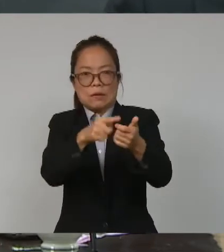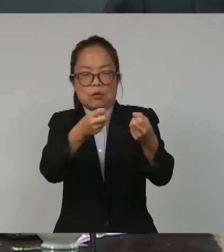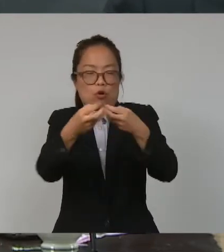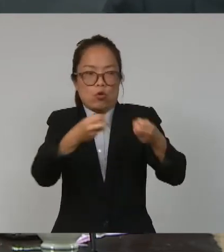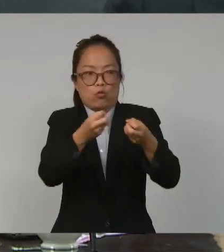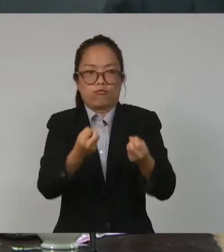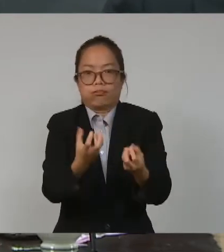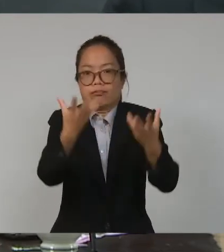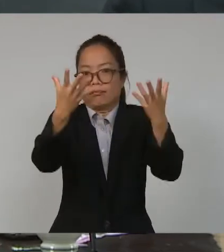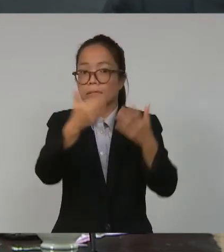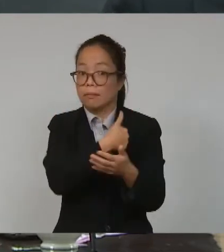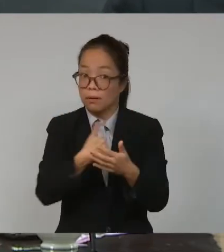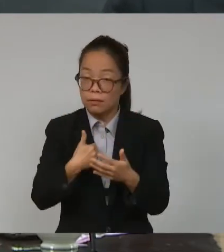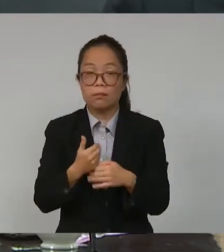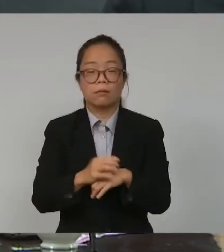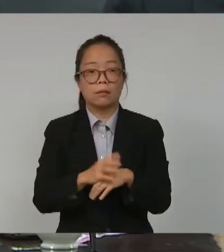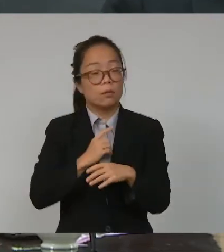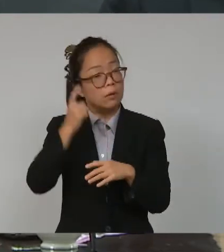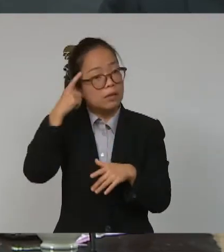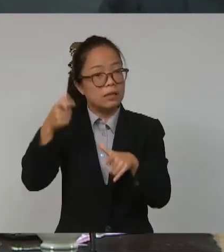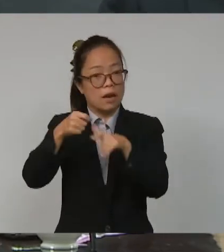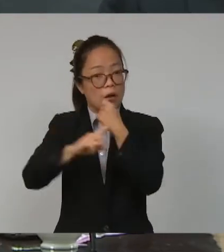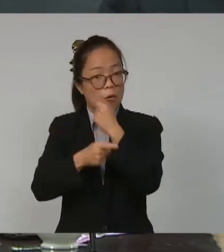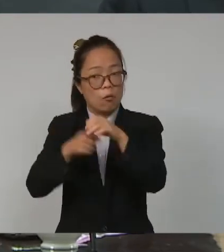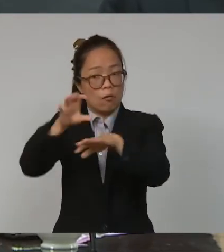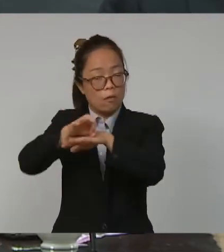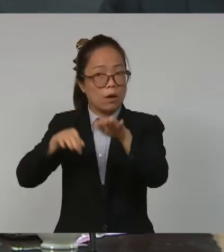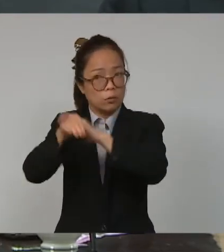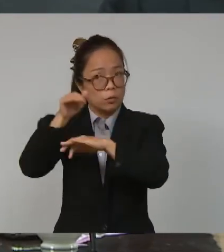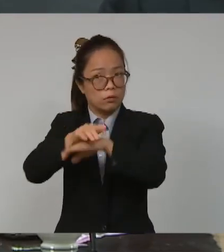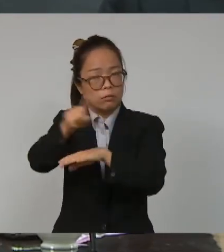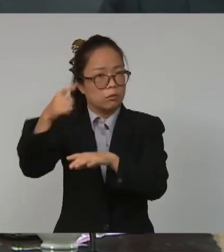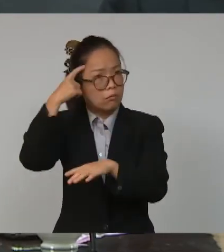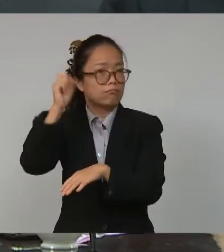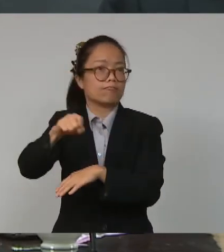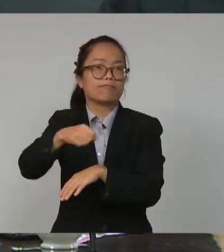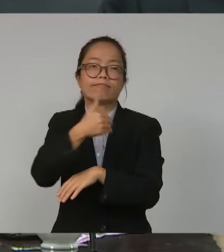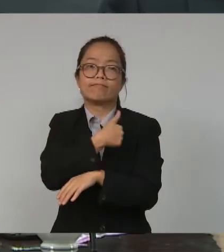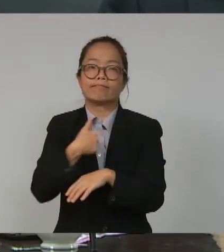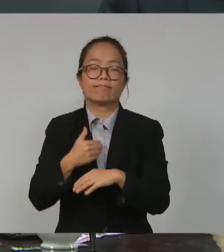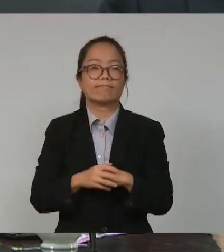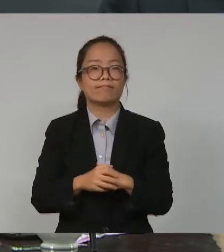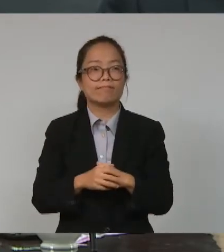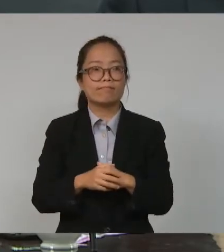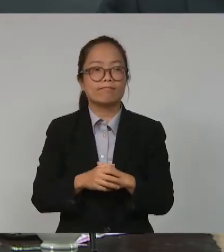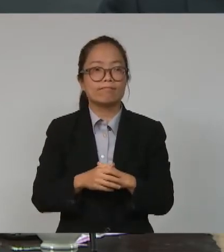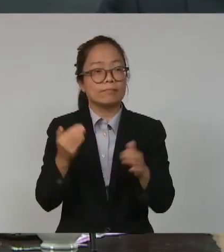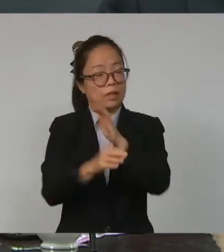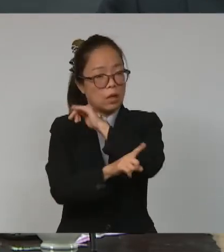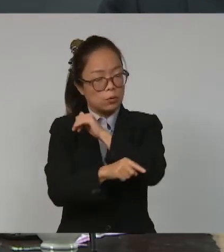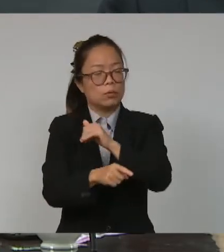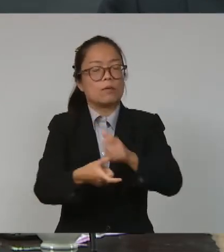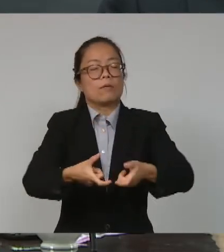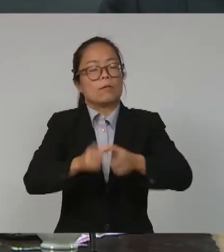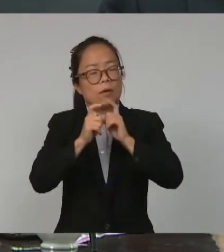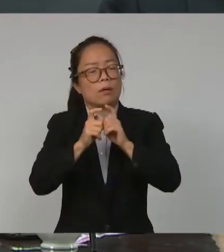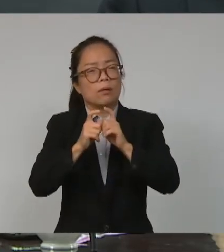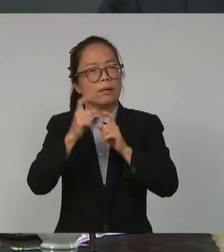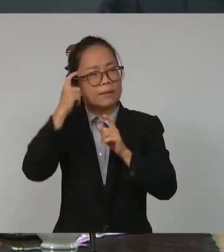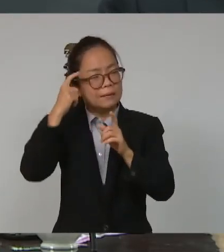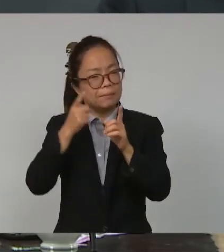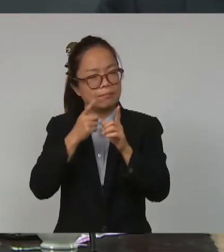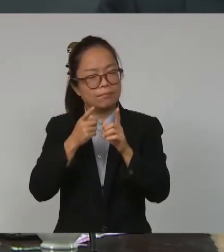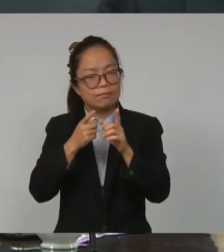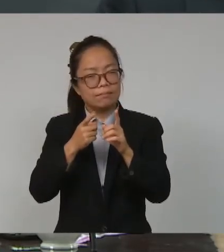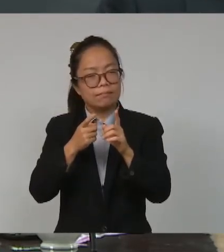论，其实我想我们公法学者应该都是乐见的哈。那我最后再反过来回顾整个